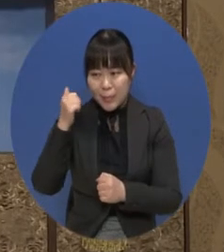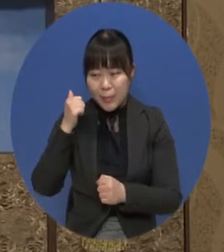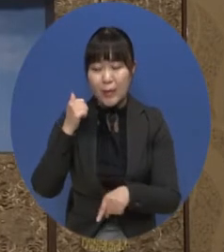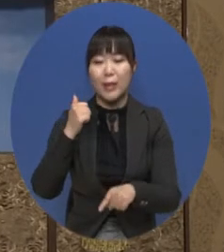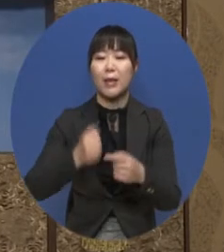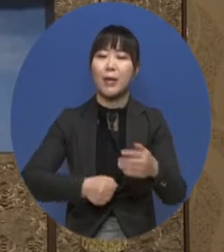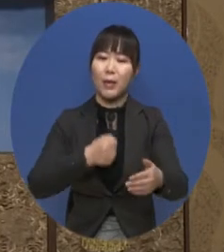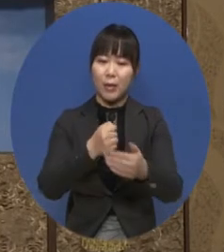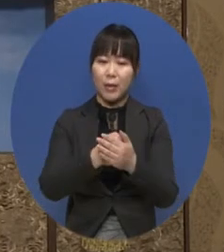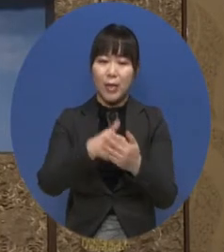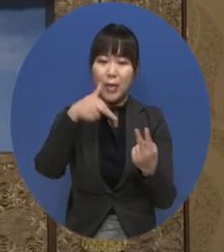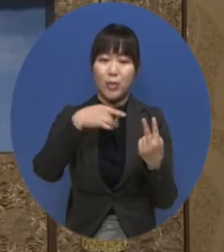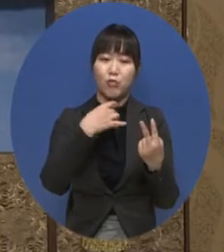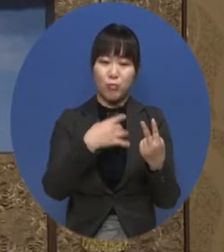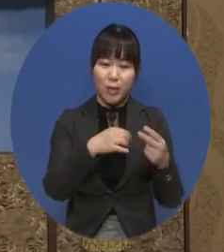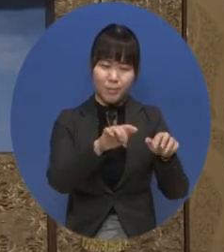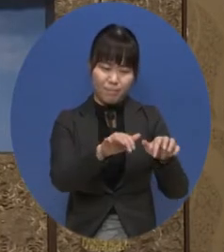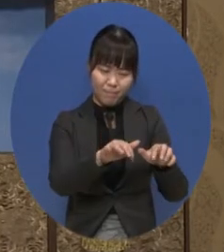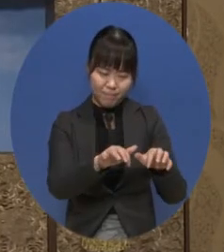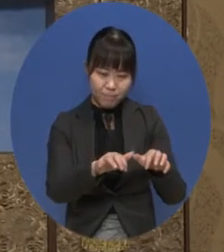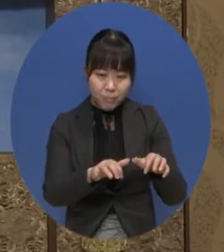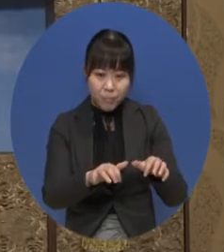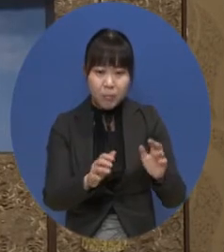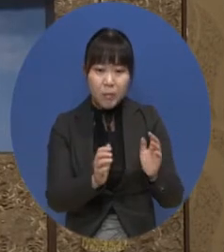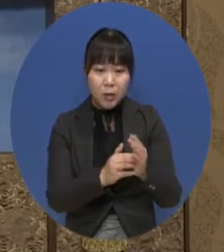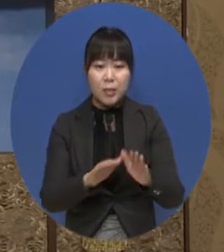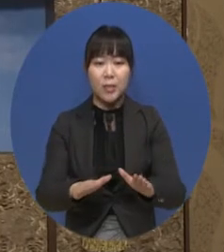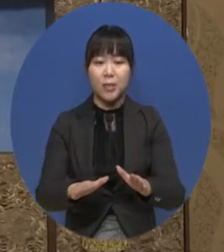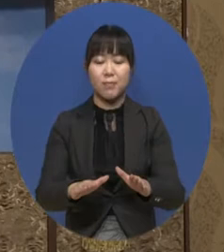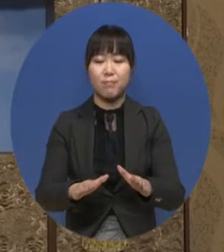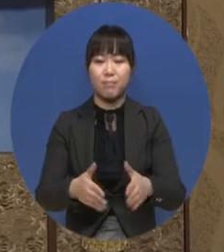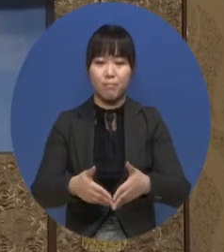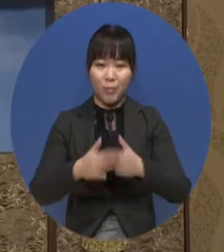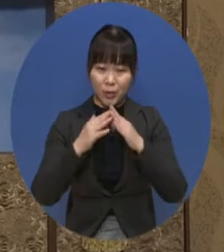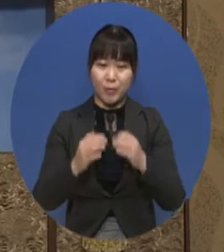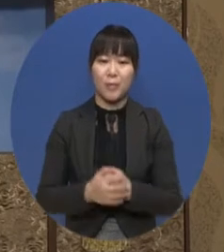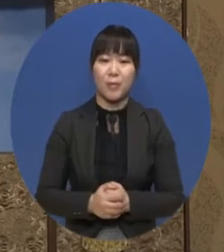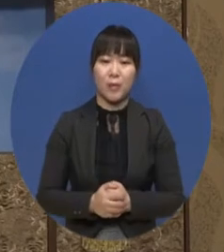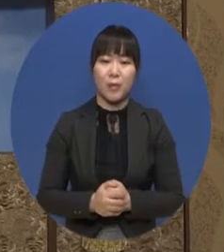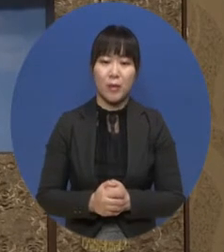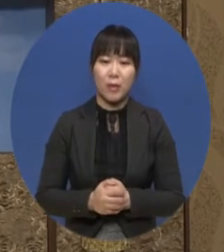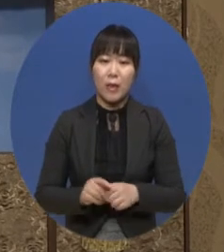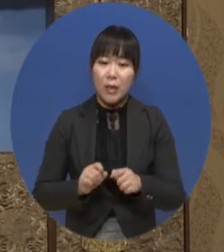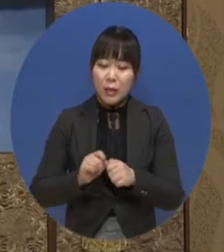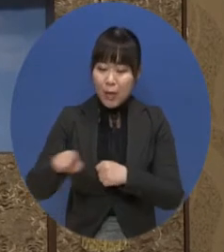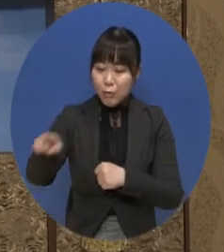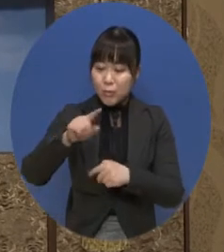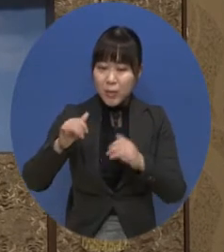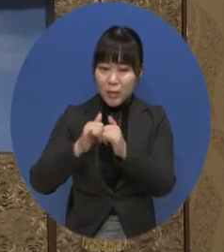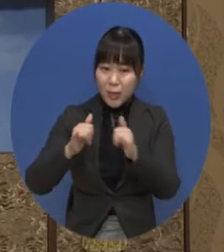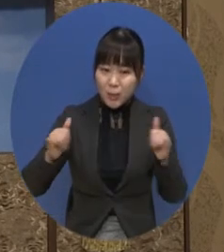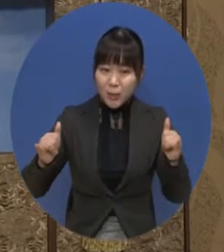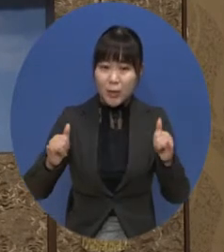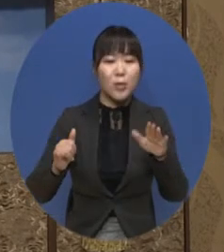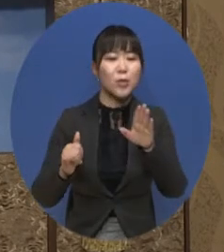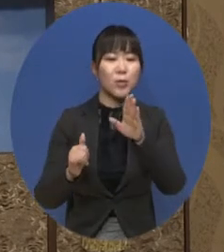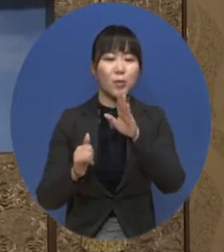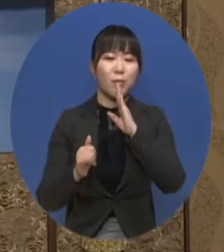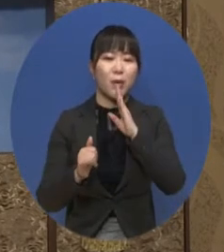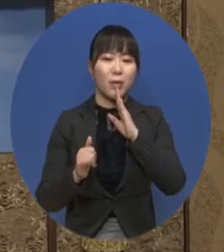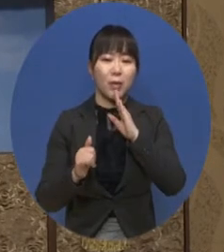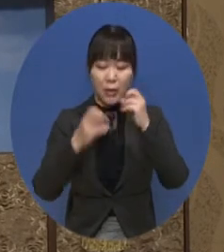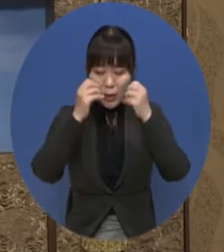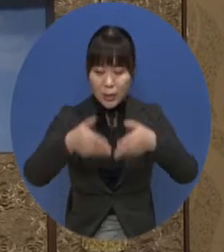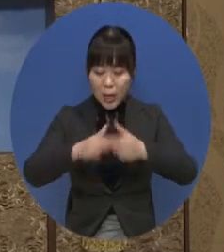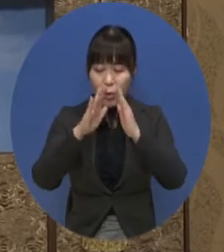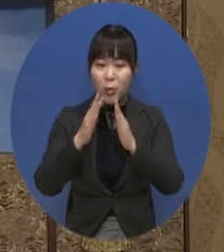해서 2주 만에 사업 계획서 쓰고 지금까지 된 거예요. 와. 그래서 대부분의 사람들이 예. 굉장히 이